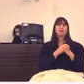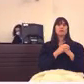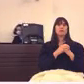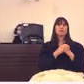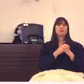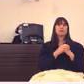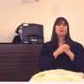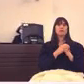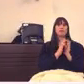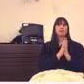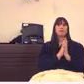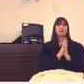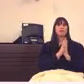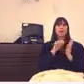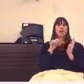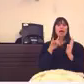שנמצא,